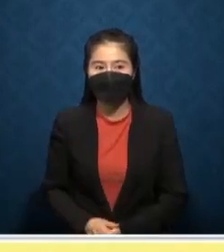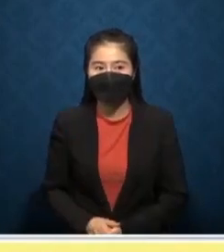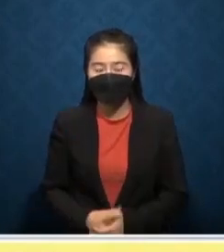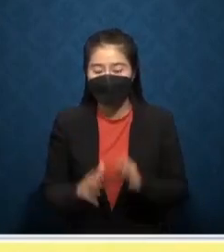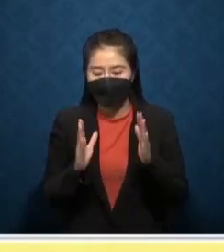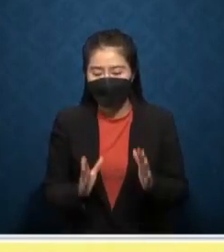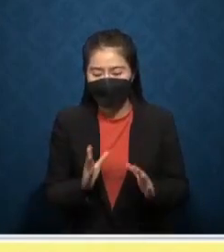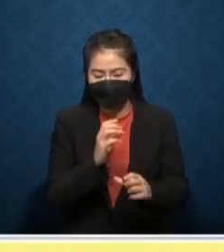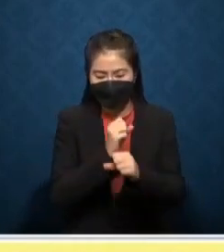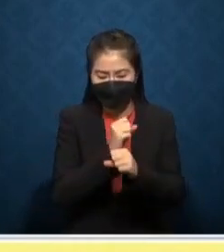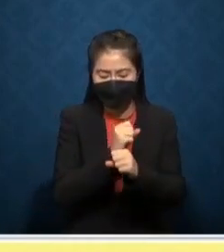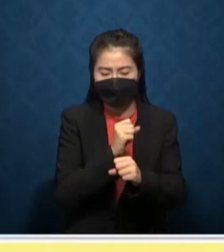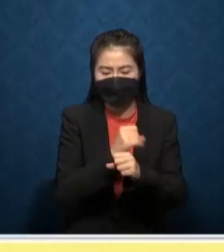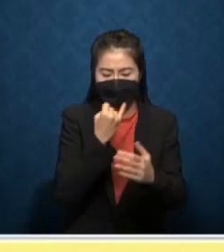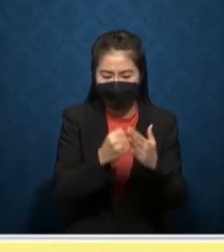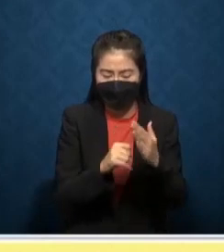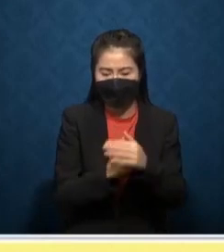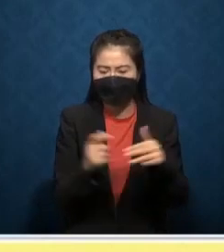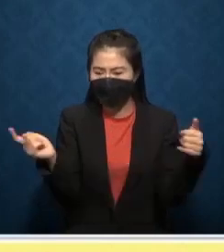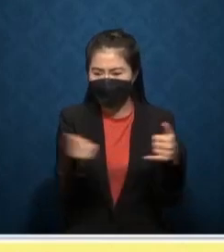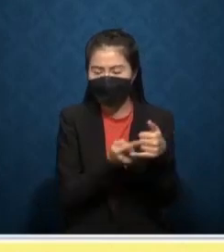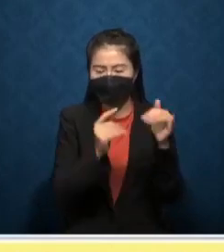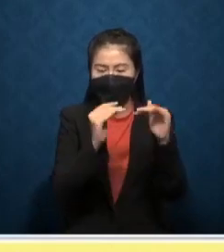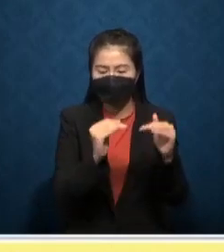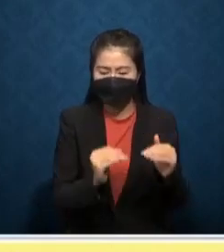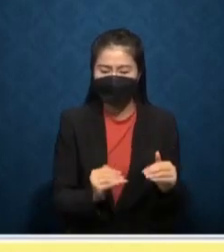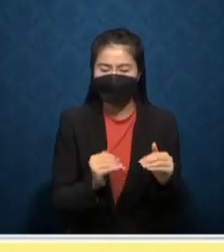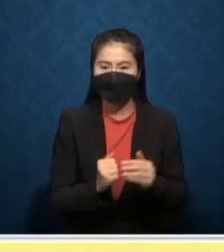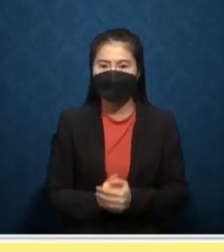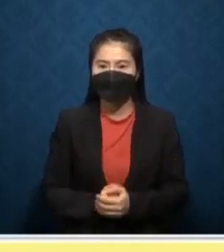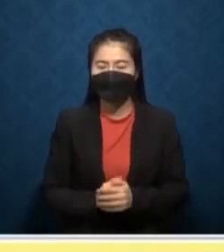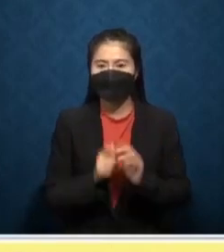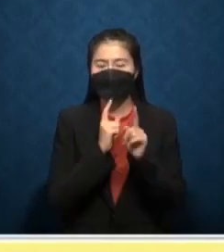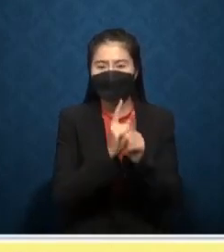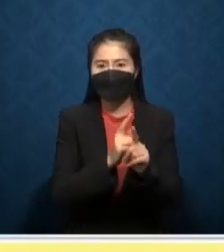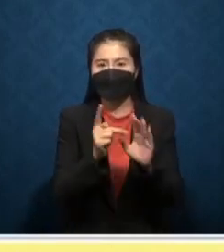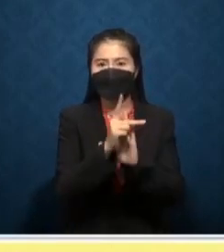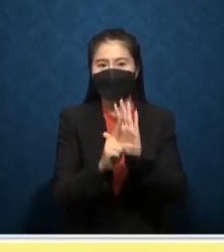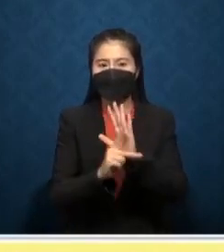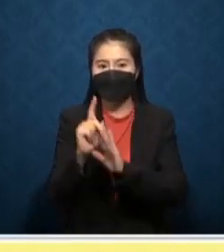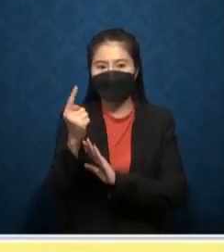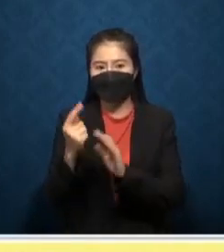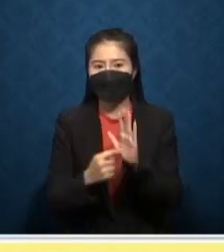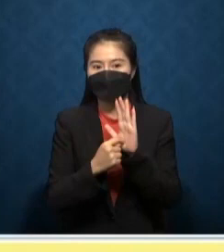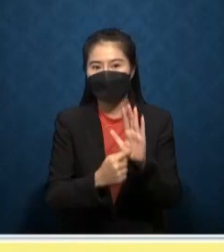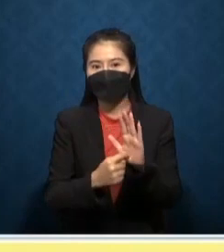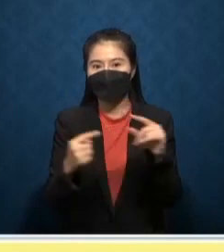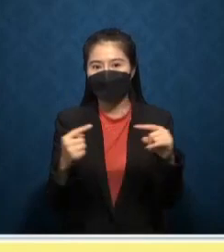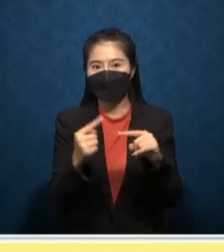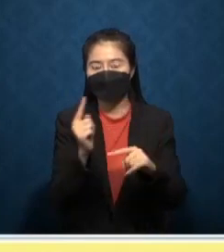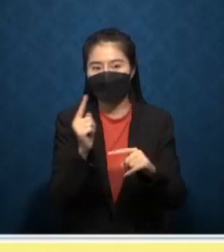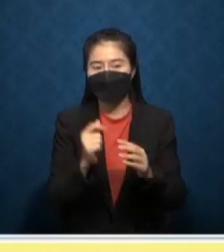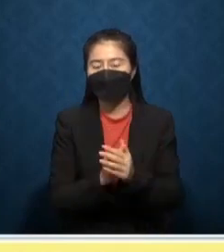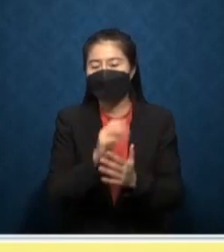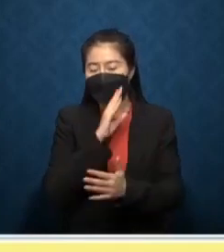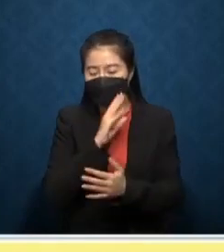ยก็จะได้รถโทษตามอัตาของกฎหมายใหม่อย่เช่นเดิม ถ้ามีย